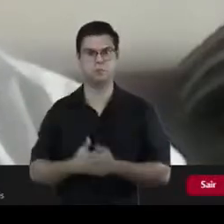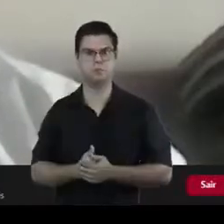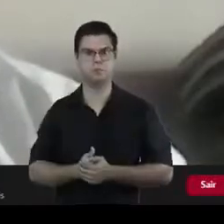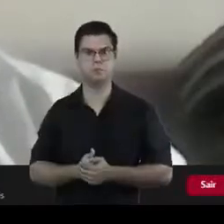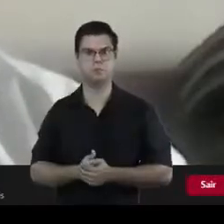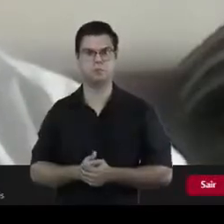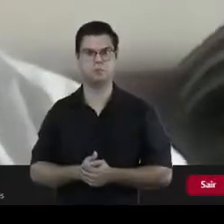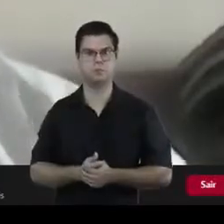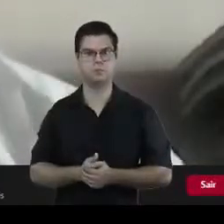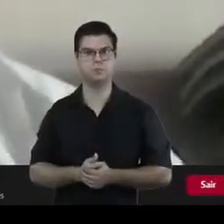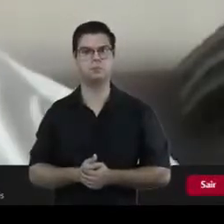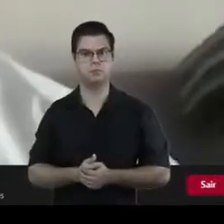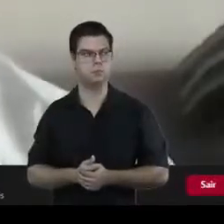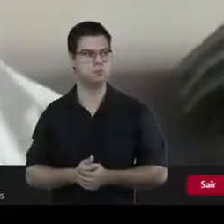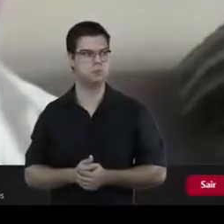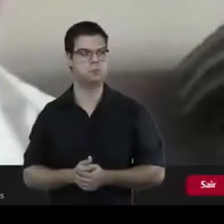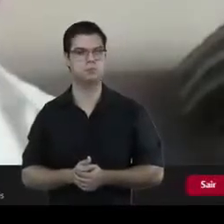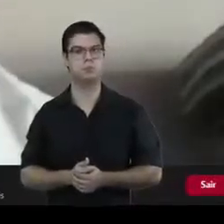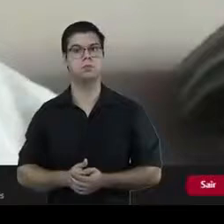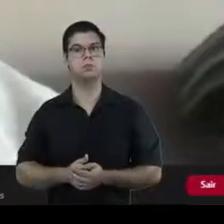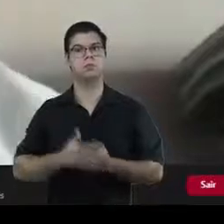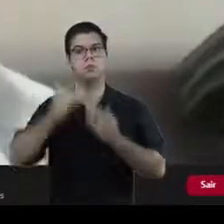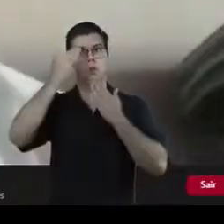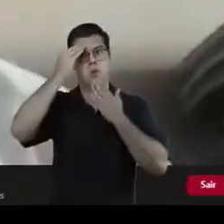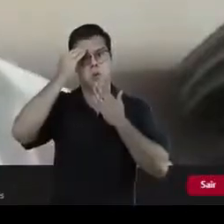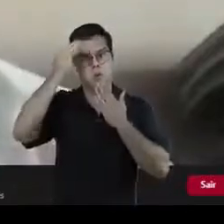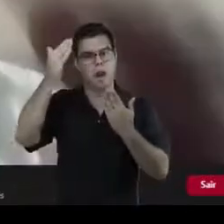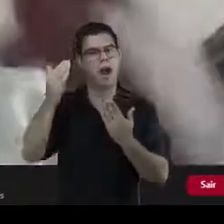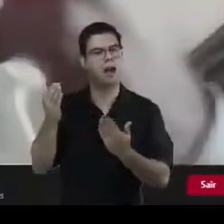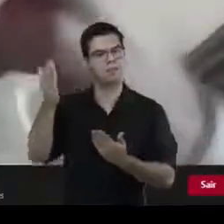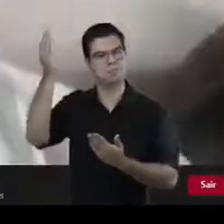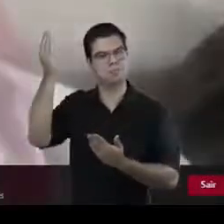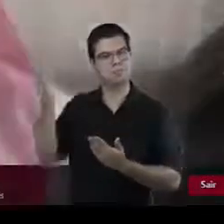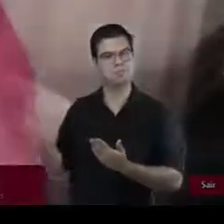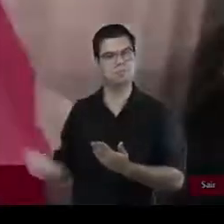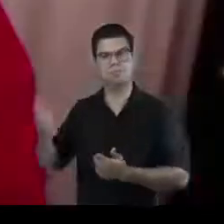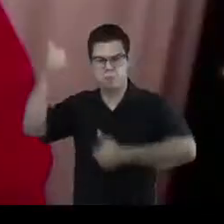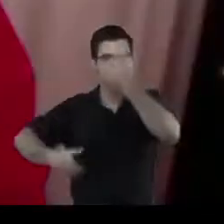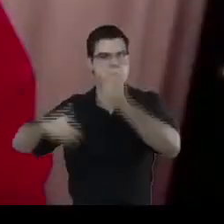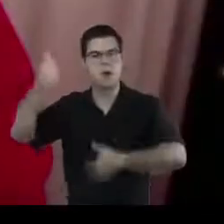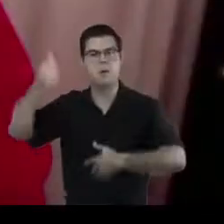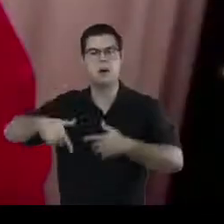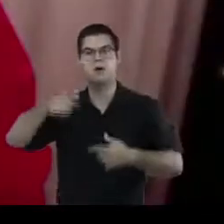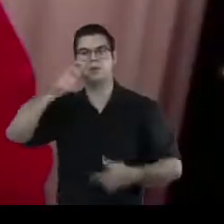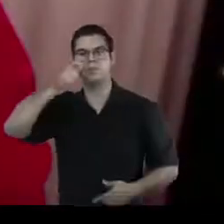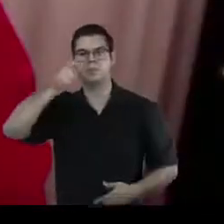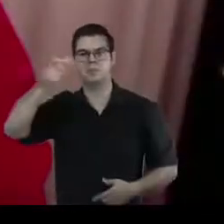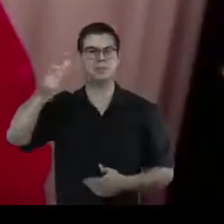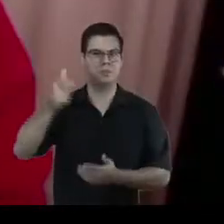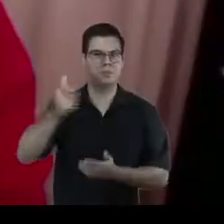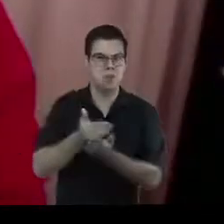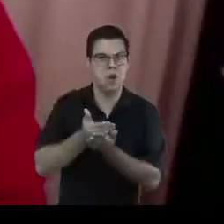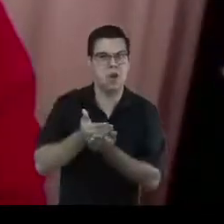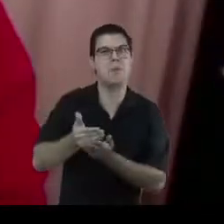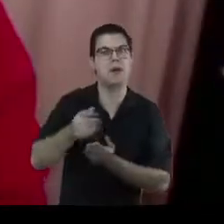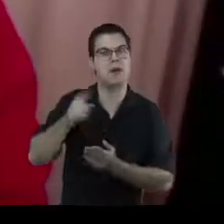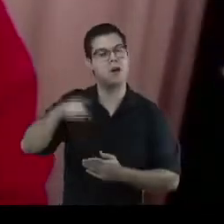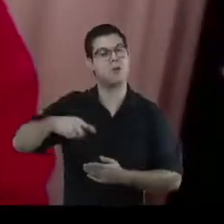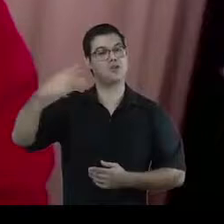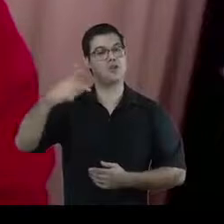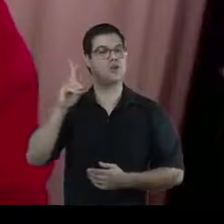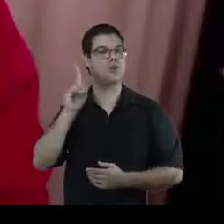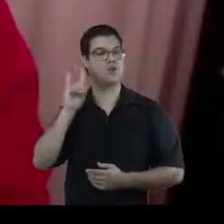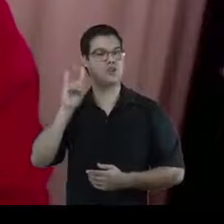Muitíssimo, obrigada, doutor Dominique Barri, por essa fala tão interessante que começa o segundo dia